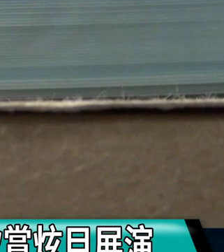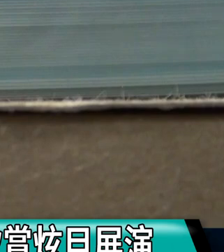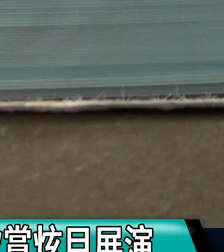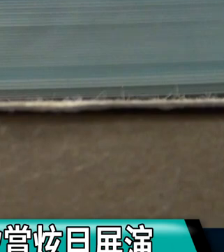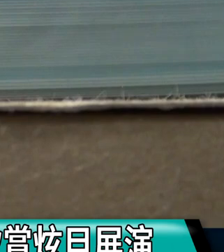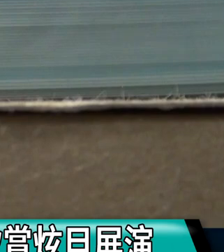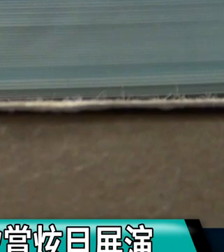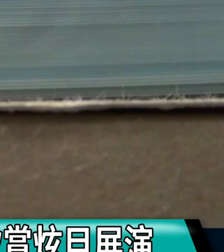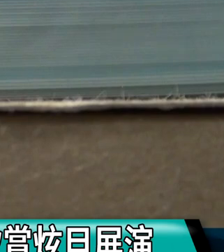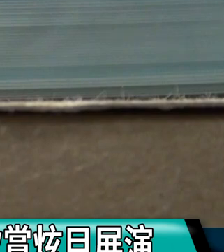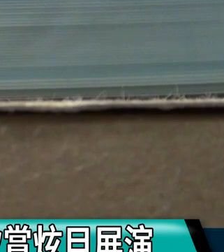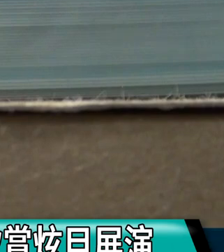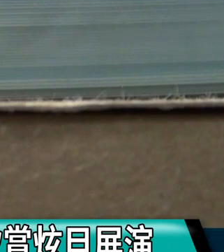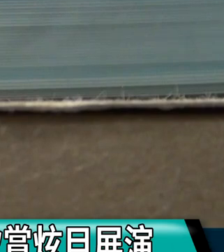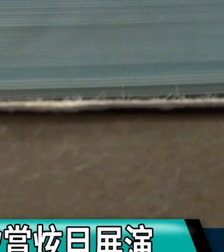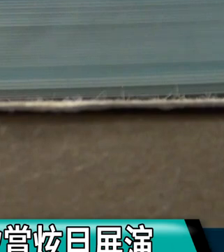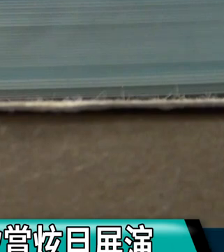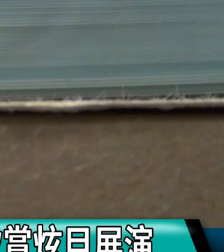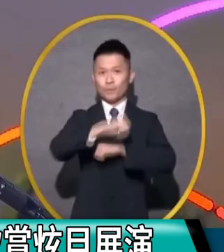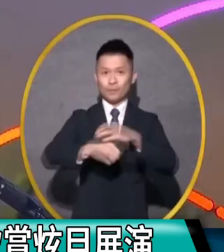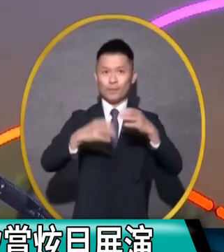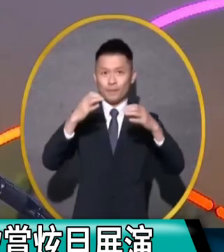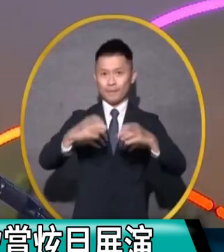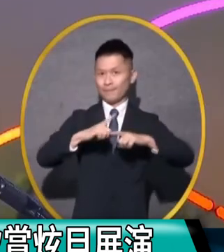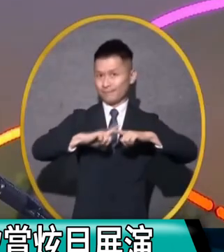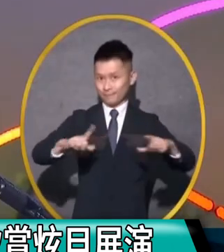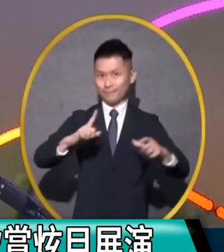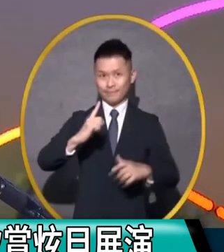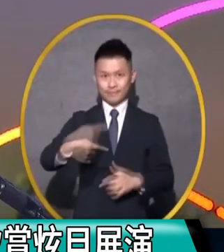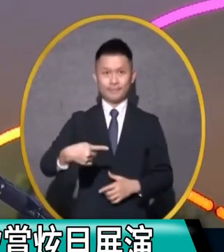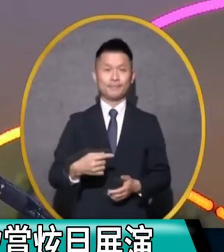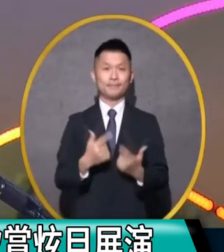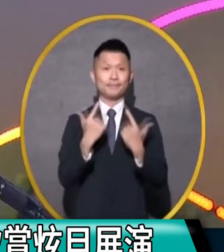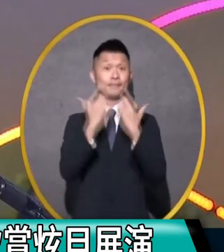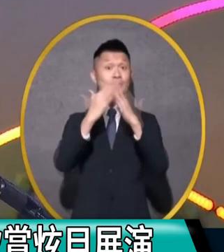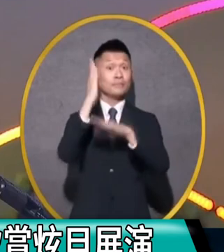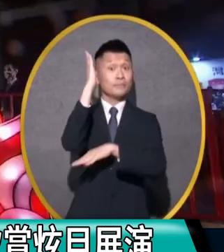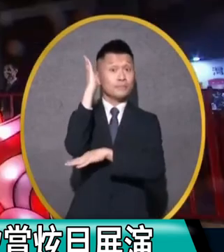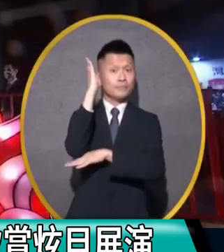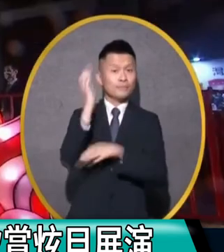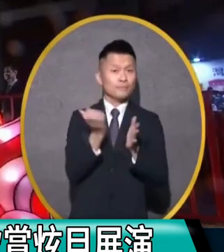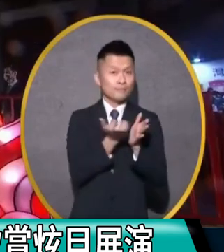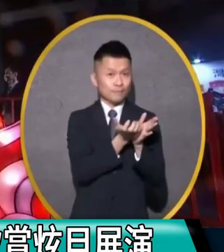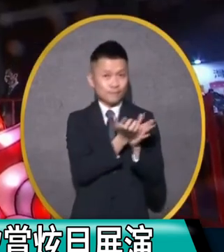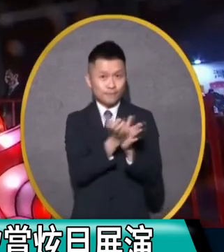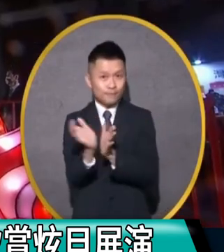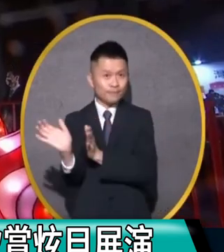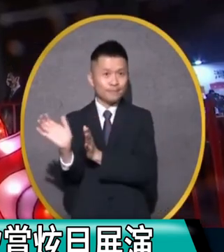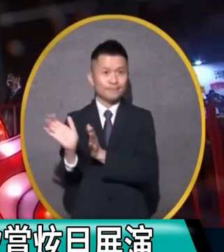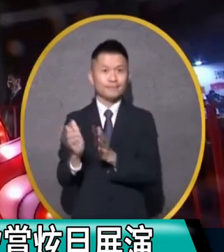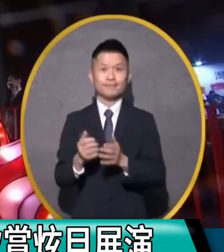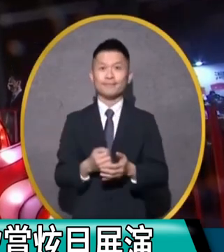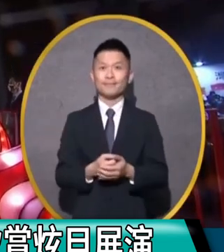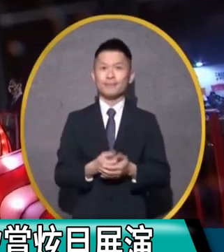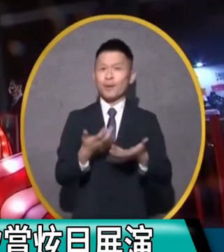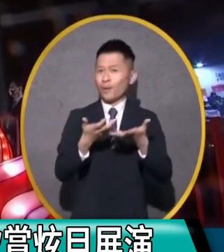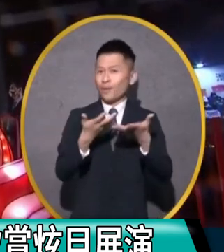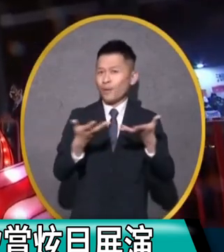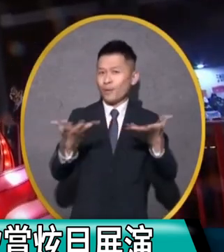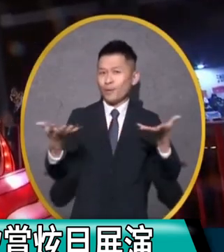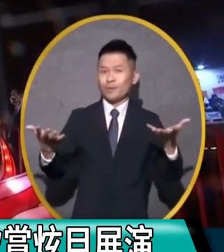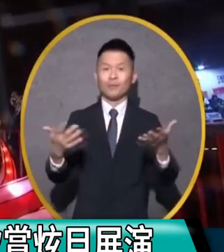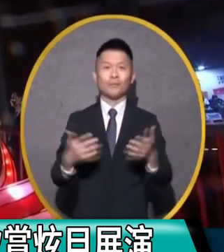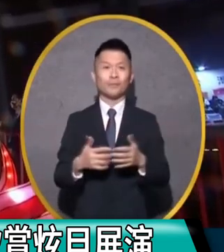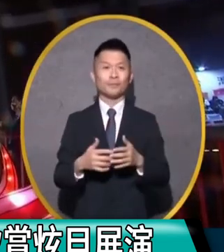动静态展演闪耀登场。 台北市政府准备了许多丰